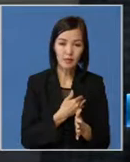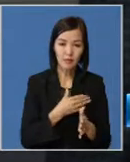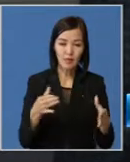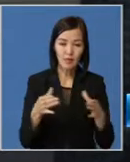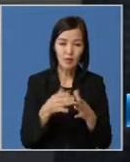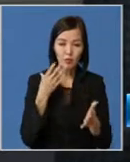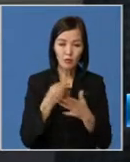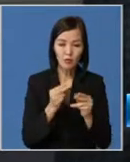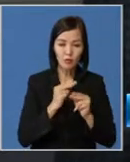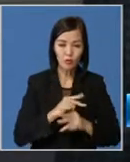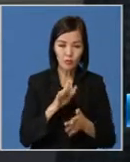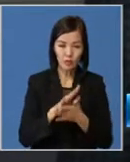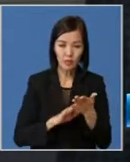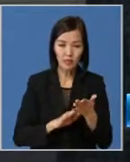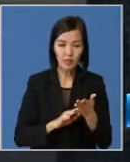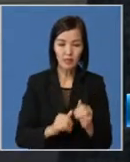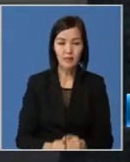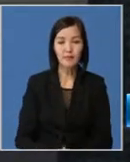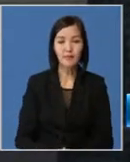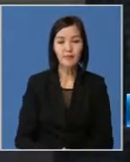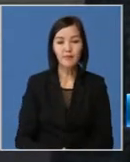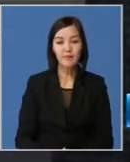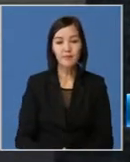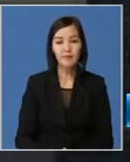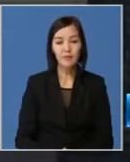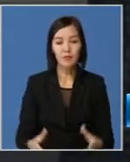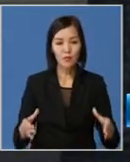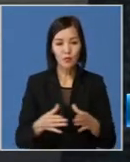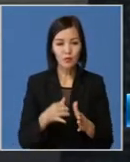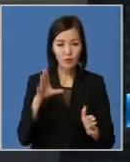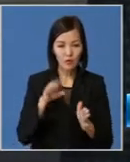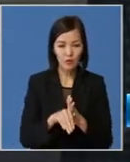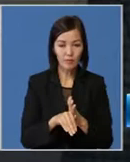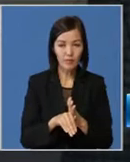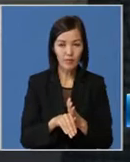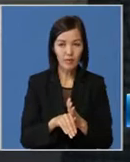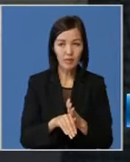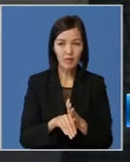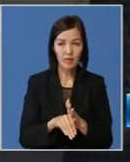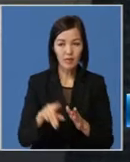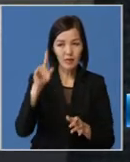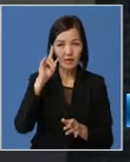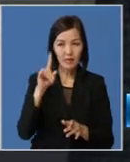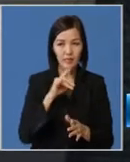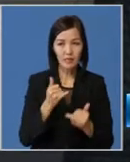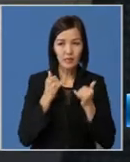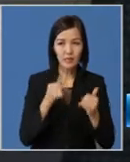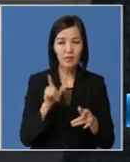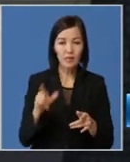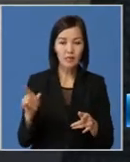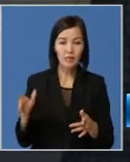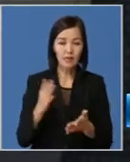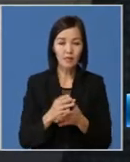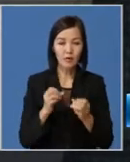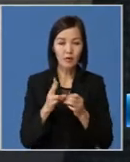өзінің жаңағы жұмысында нақталған. Оның құрамында әжептәуір елімізге танымал зиялы қауым өкілдері бар.